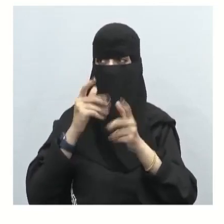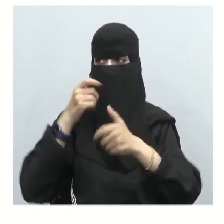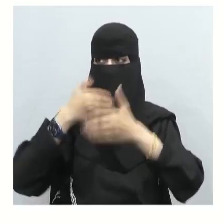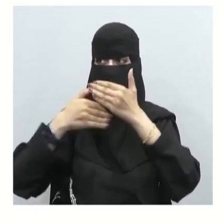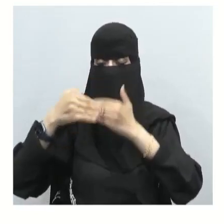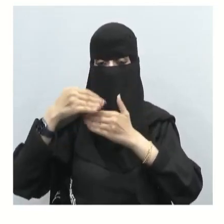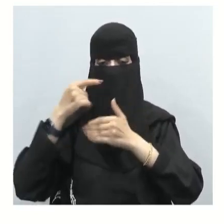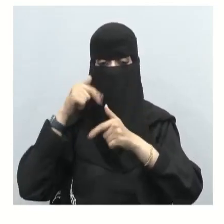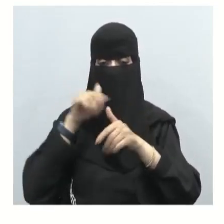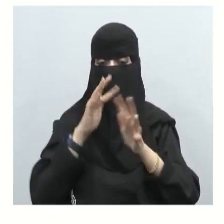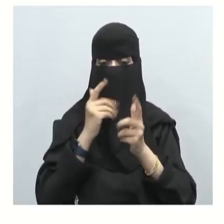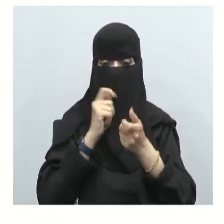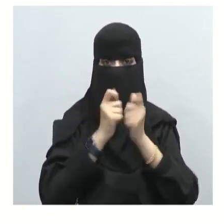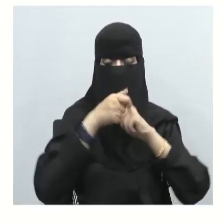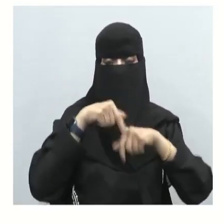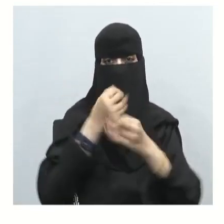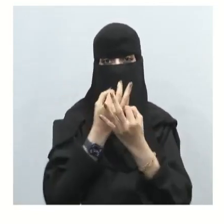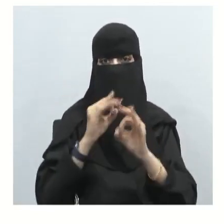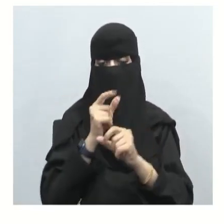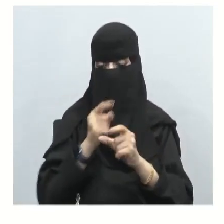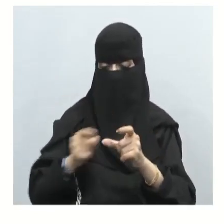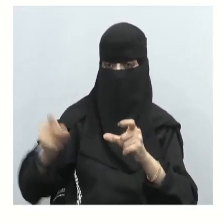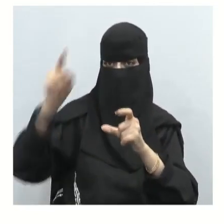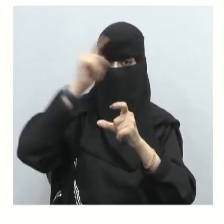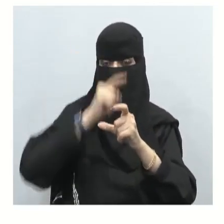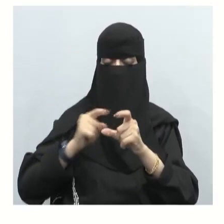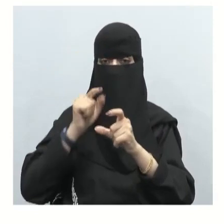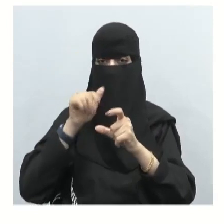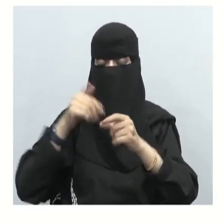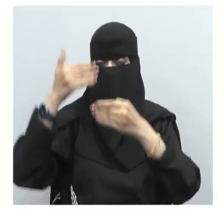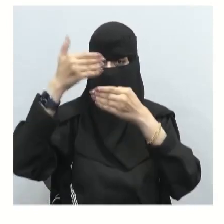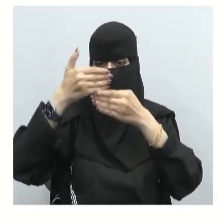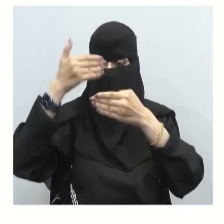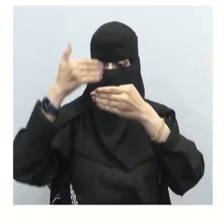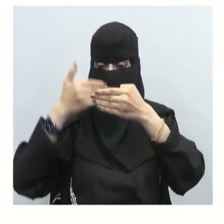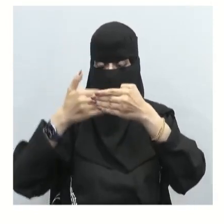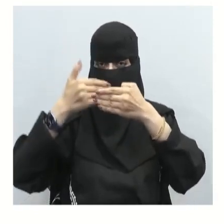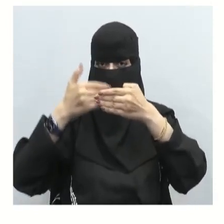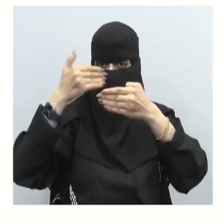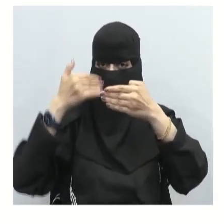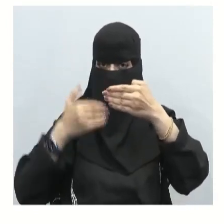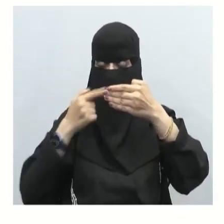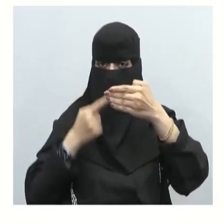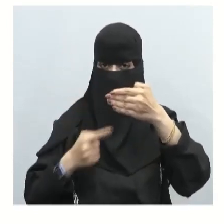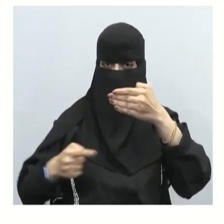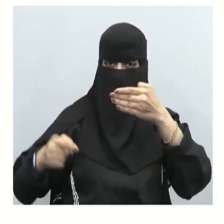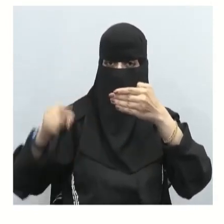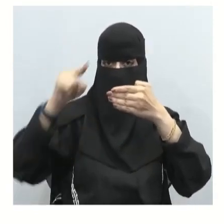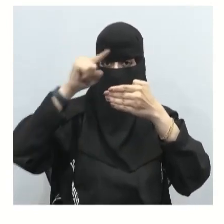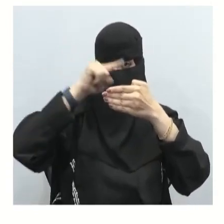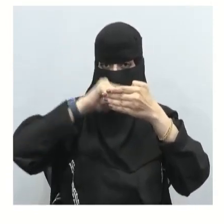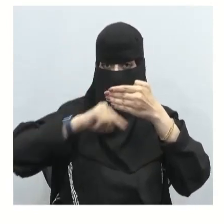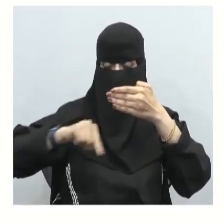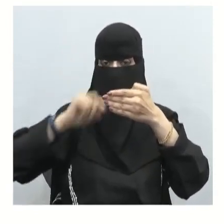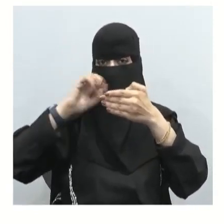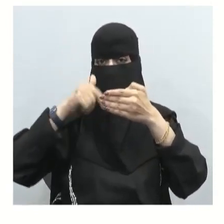بالنسبه للاخر حتى يكمل دوره كامله اذا نضع المرشح فوق المرشح الاخر وندور احد